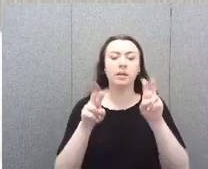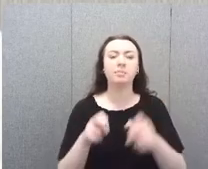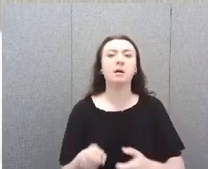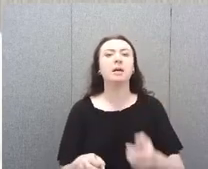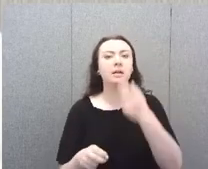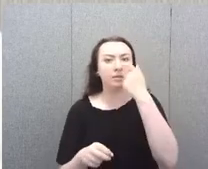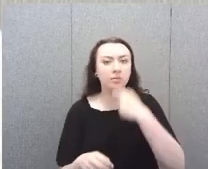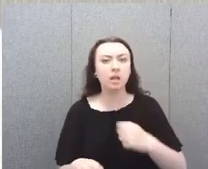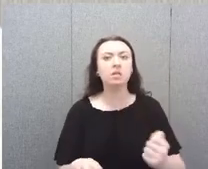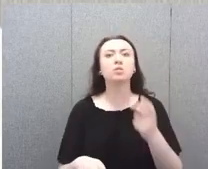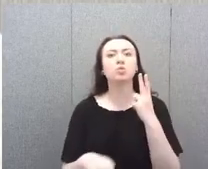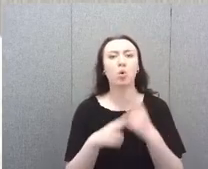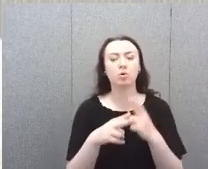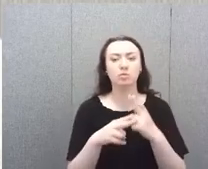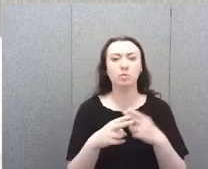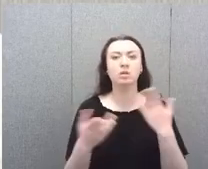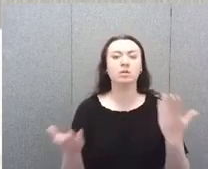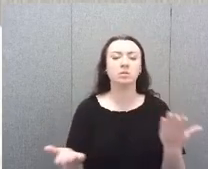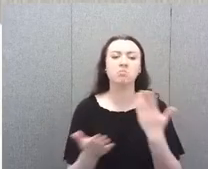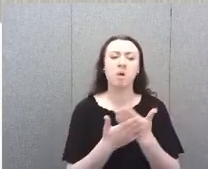очень сложная и болезненная.